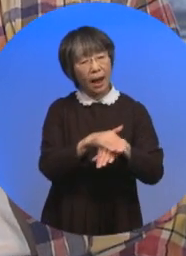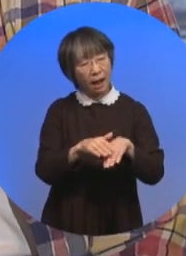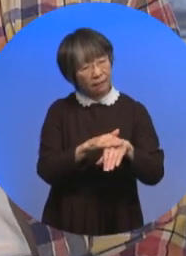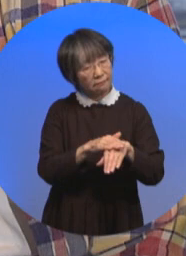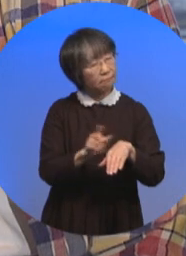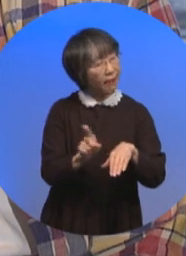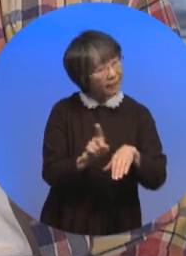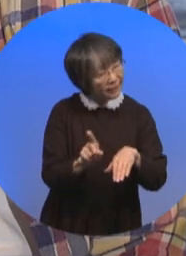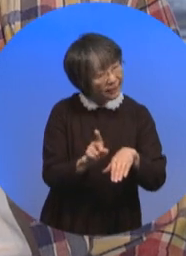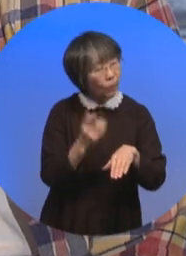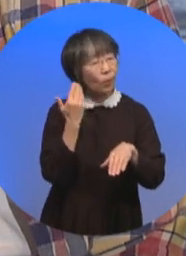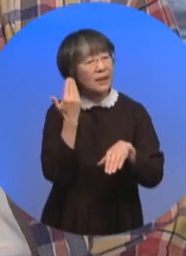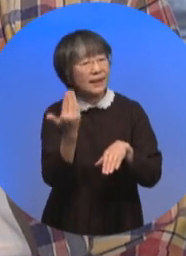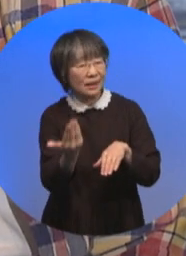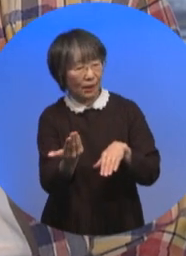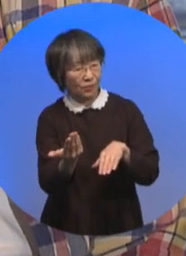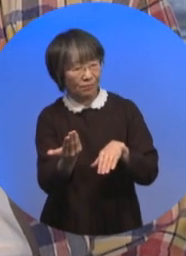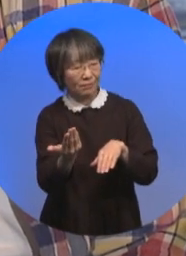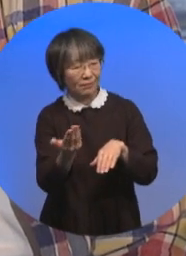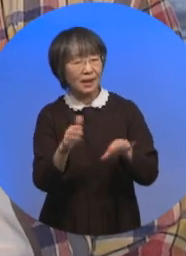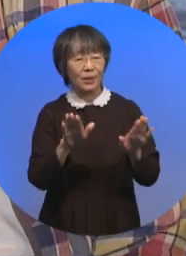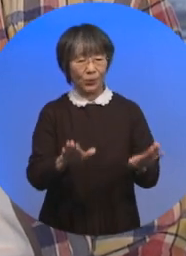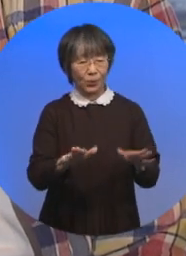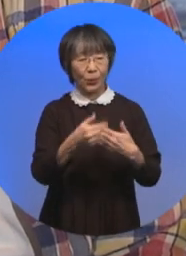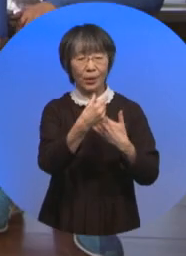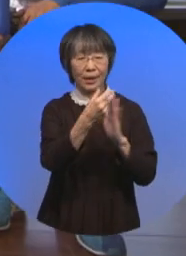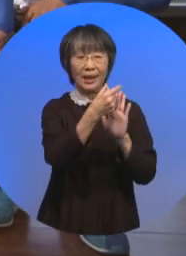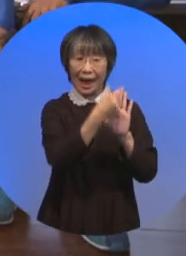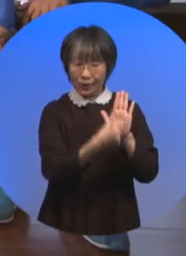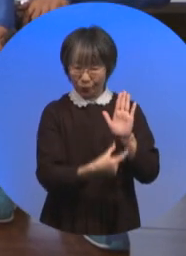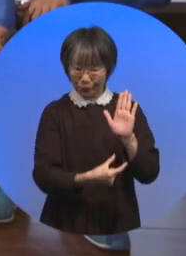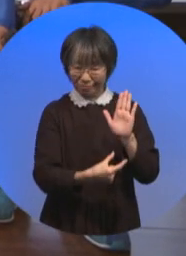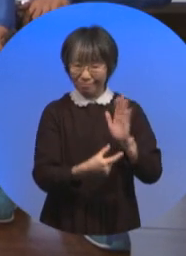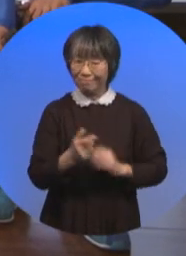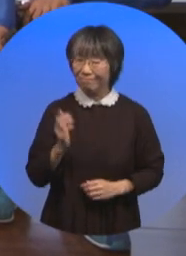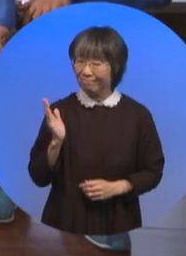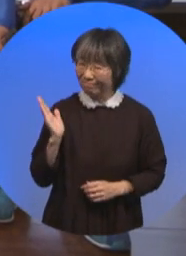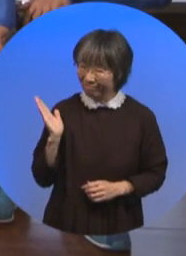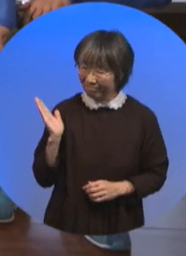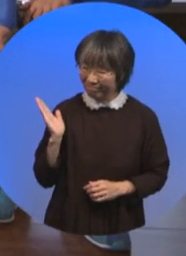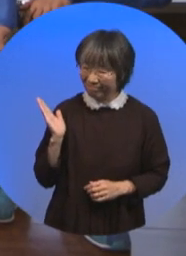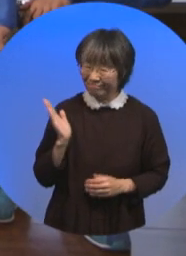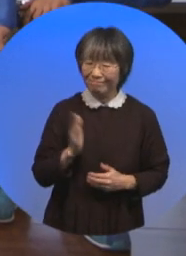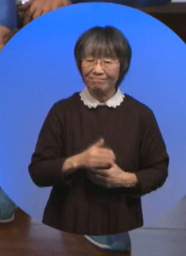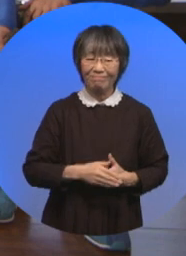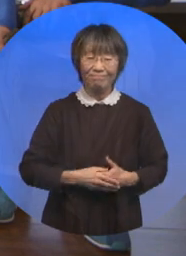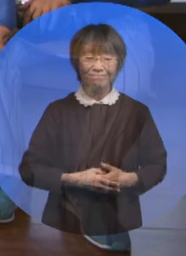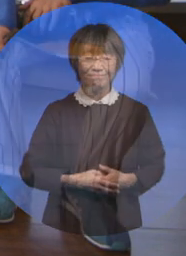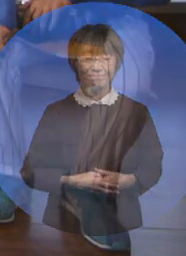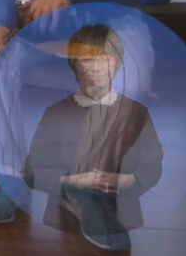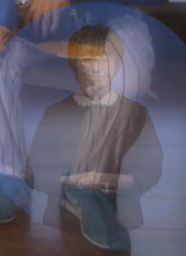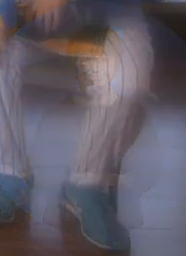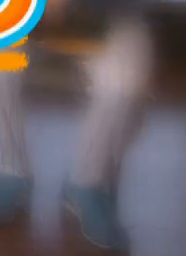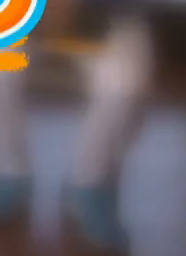たいということで、はい、うん、まずこちらのタイトルです。私だけが知っている吹田あるある